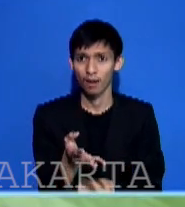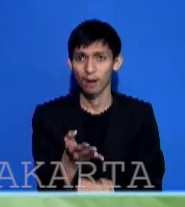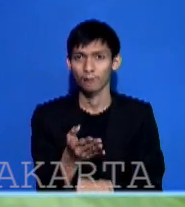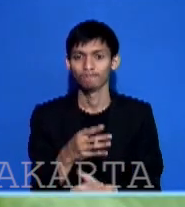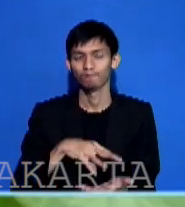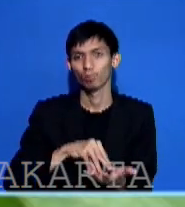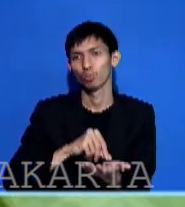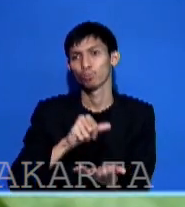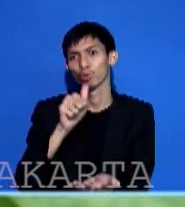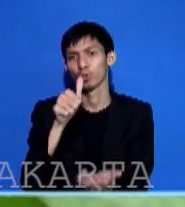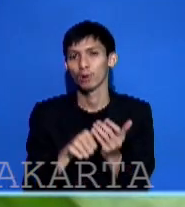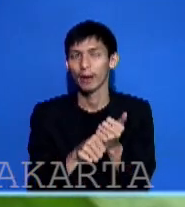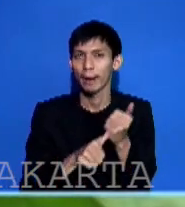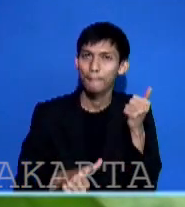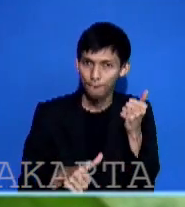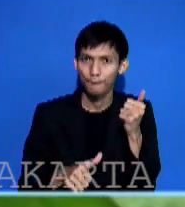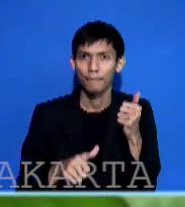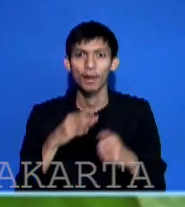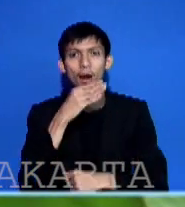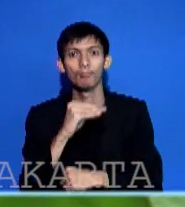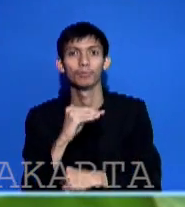angangetangabu Aang